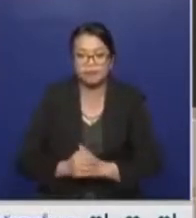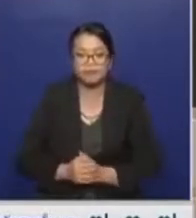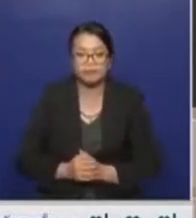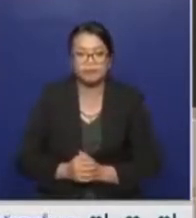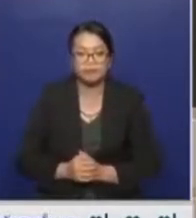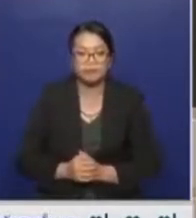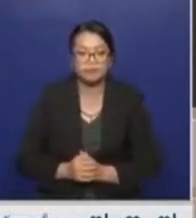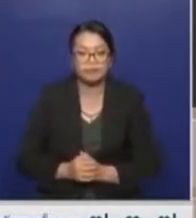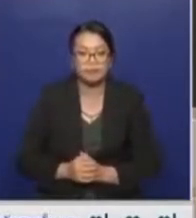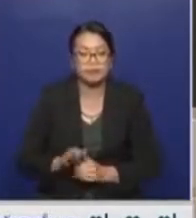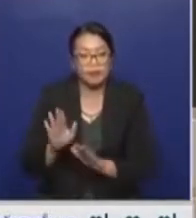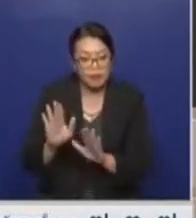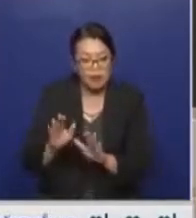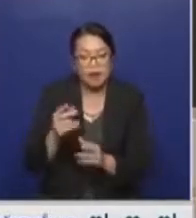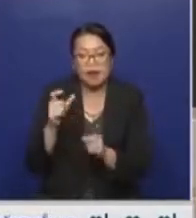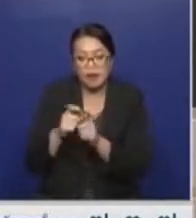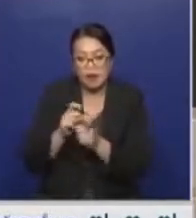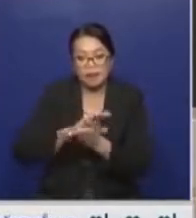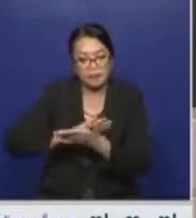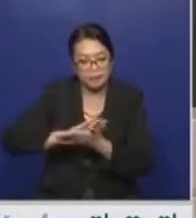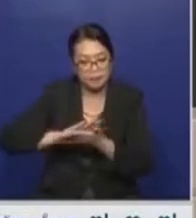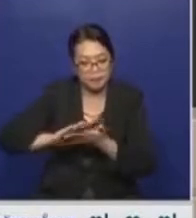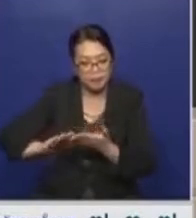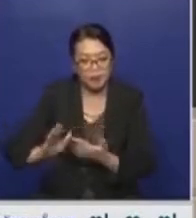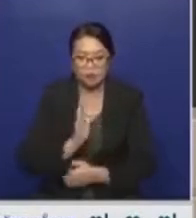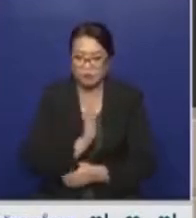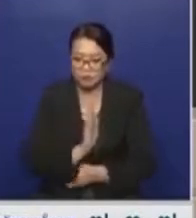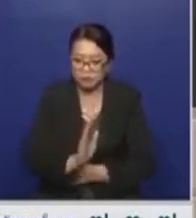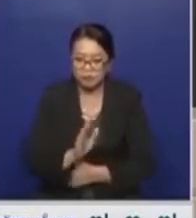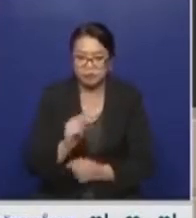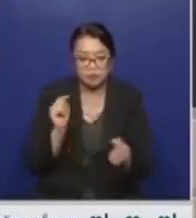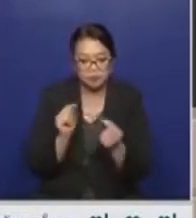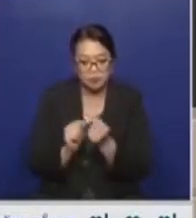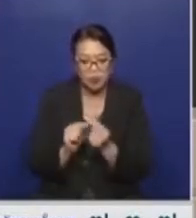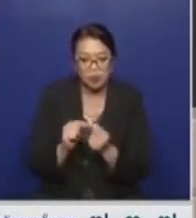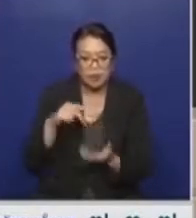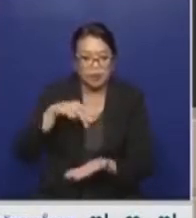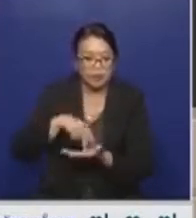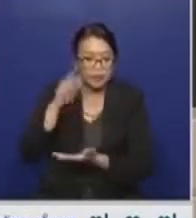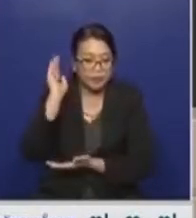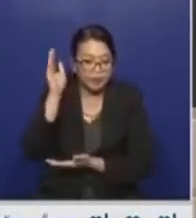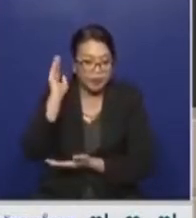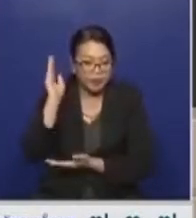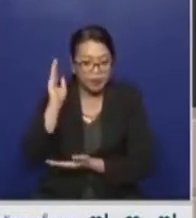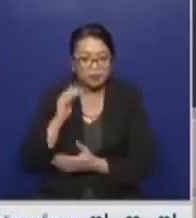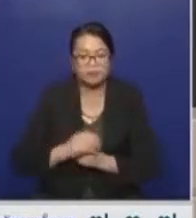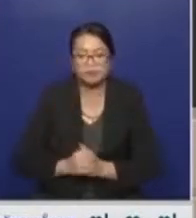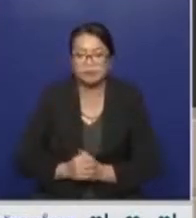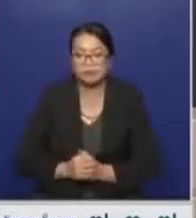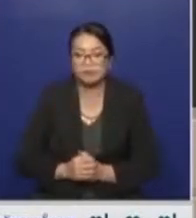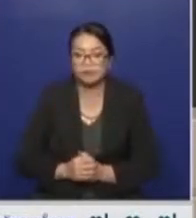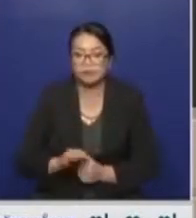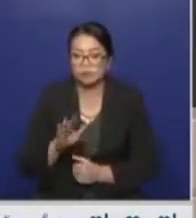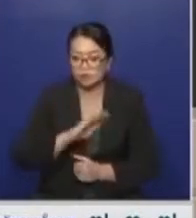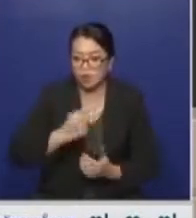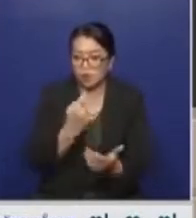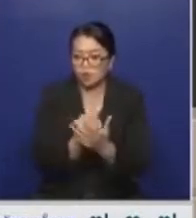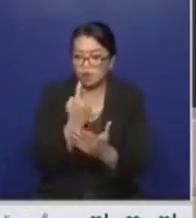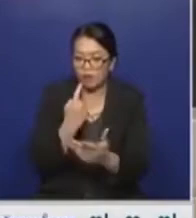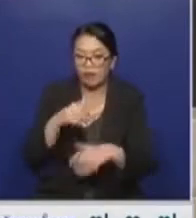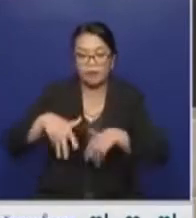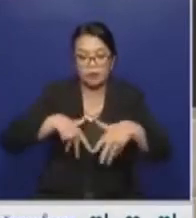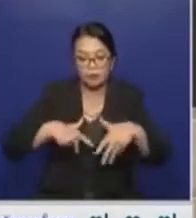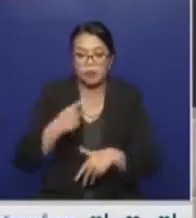นทิชานะครับพยายามใช้ถ้อยคำที่ผมคิดว่าเหมาะสมสำหรับวุฒิภาวะของพวกเราที่เป็นตัวแทนของประชาชนน